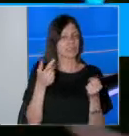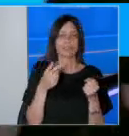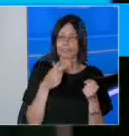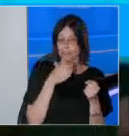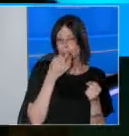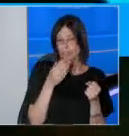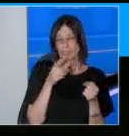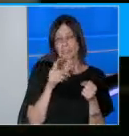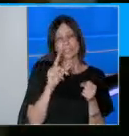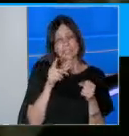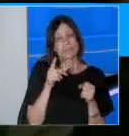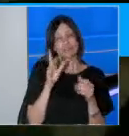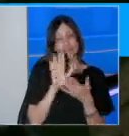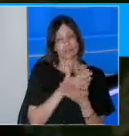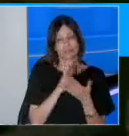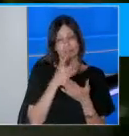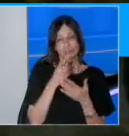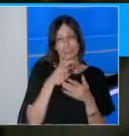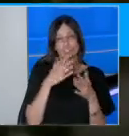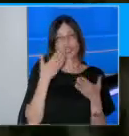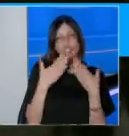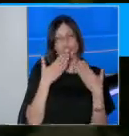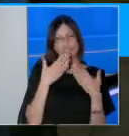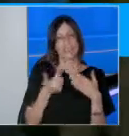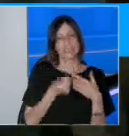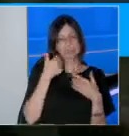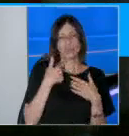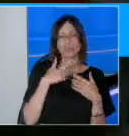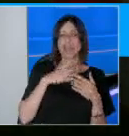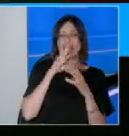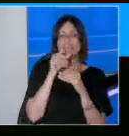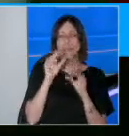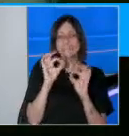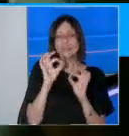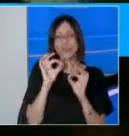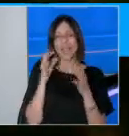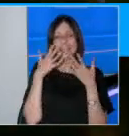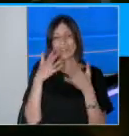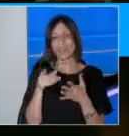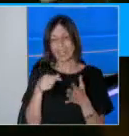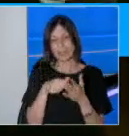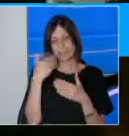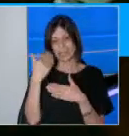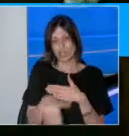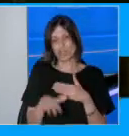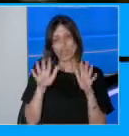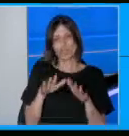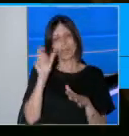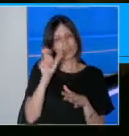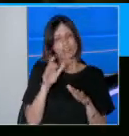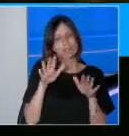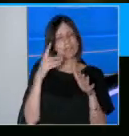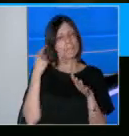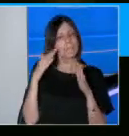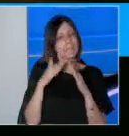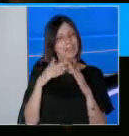זה מה שהוחלט אצלך בישיבת הסיעה בסוף השבוע האחרון. אבל אני רוצה לדבר איתך בדיוק על ההתקפות האלה, כי בסוף יושבים האנשים בבית ושומעים את ההתקפות